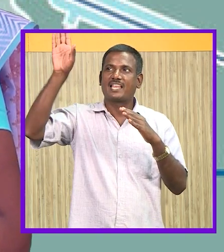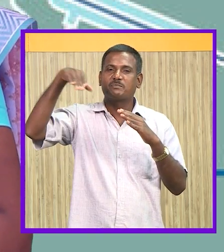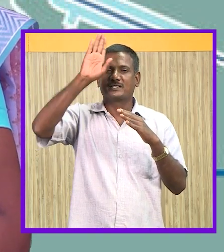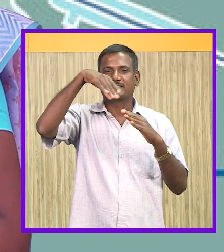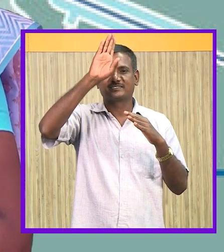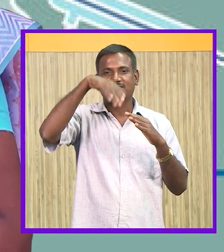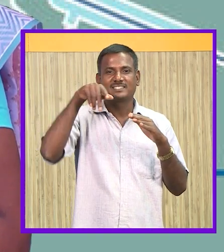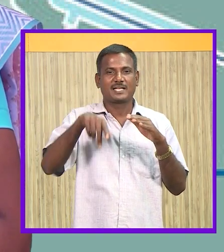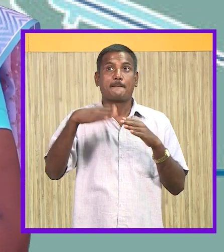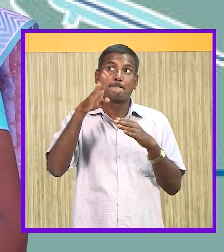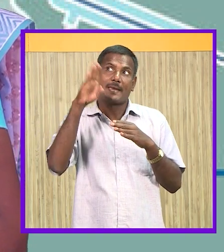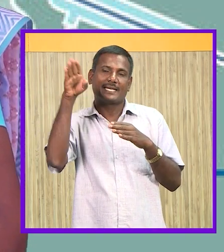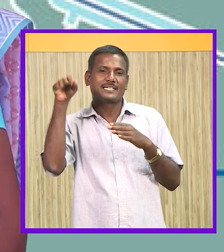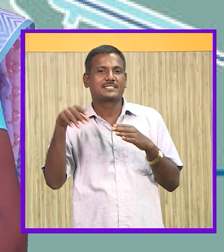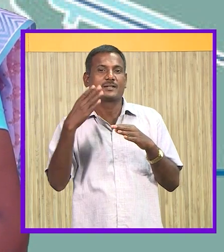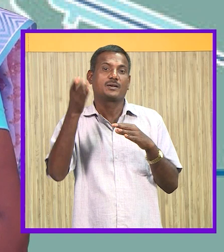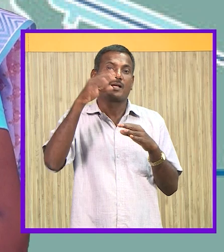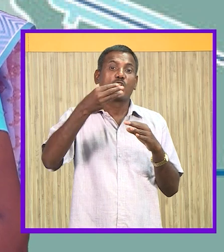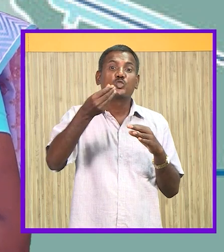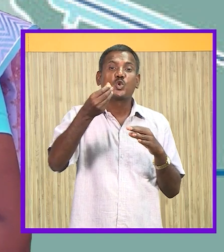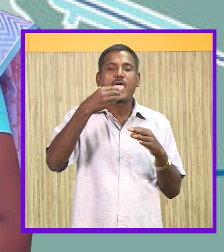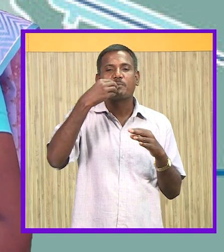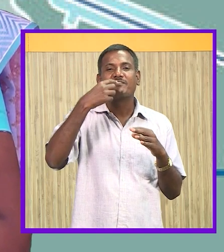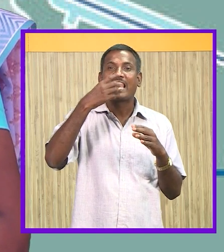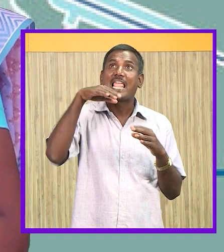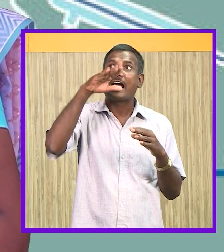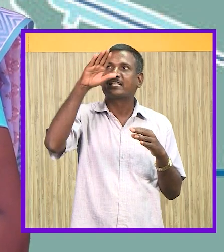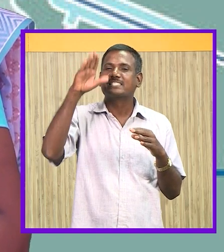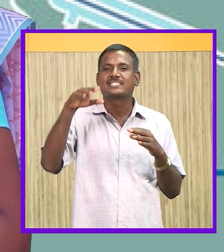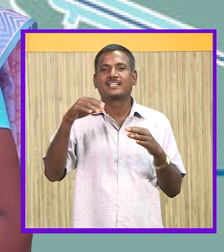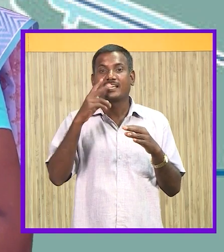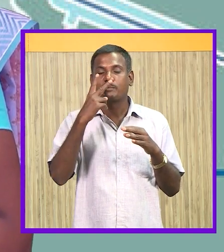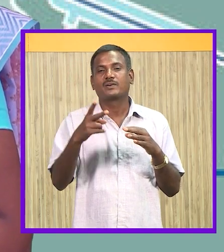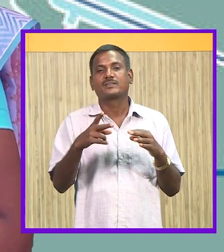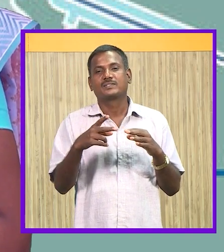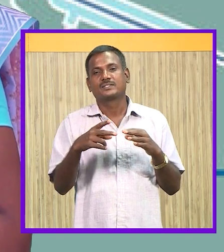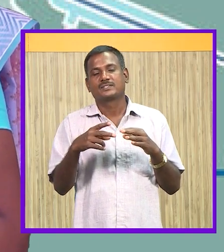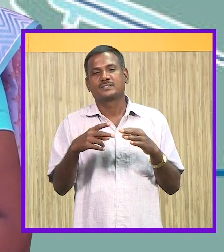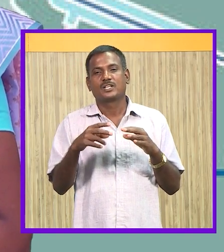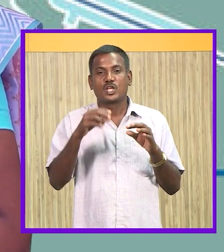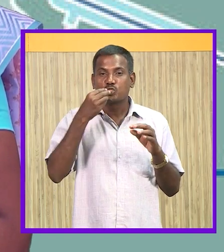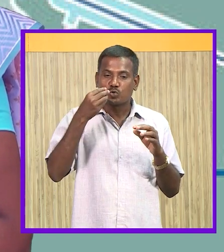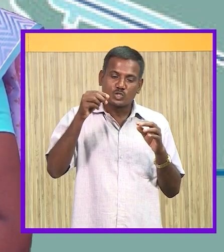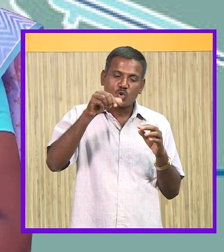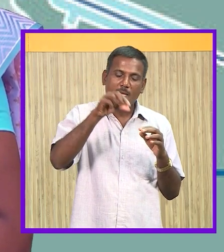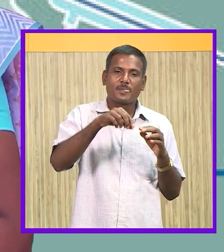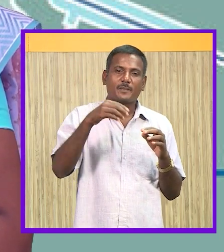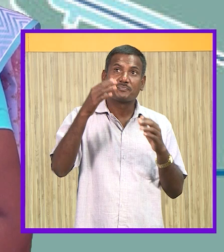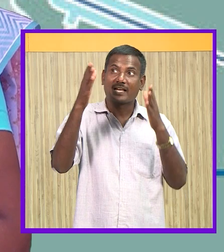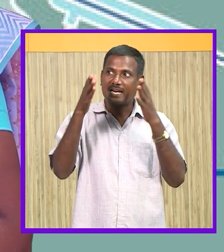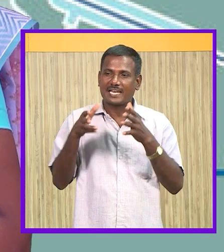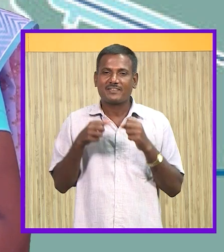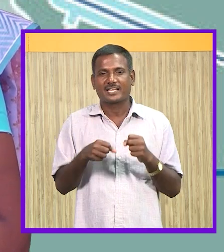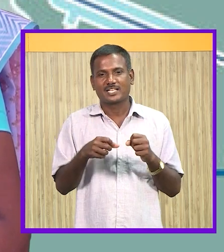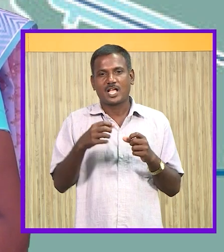அடிப்பாங்க. இப்போல்லாம் நம்ம பெயிண்ட் அடிச்சிடுறோம். முன்னாடி என்ன செய்வாங்க? வெள்ளை அடிப்பாங்க. வெள்ளை அடிக்கிறதுக்கு என்ன பண்ணுவாங்க அப்படின்னா, சுட்ட சுண்ணாம்பு கடையில் கிடைக்கும்,